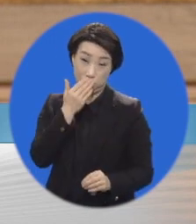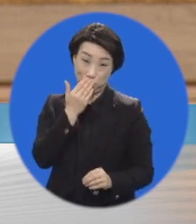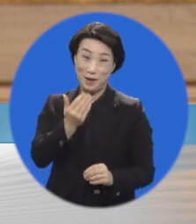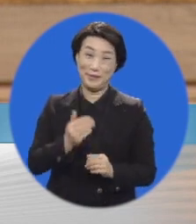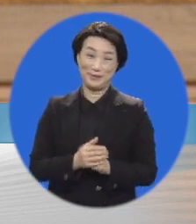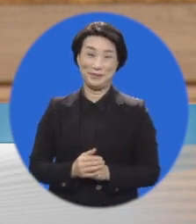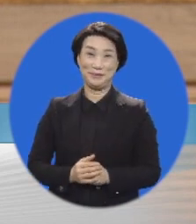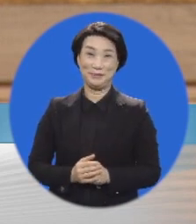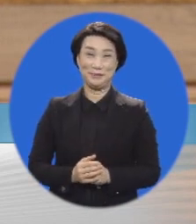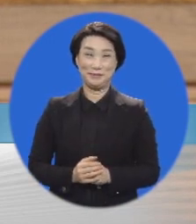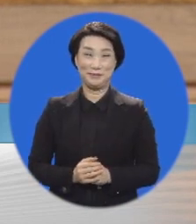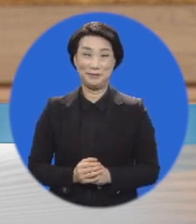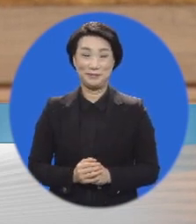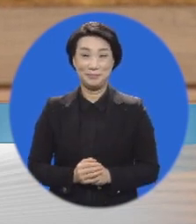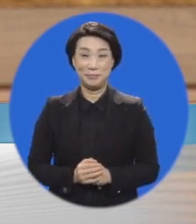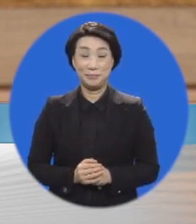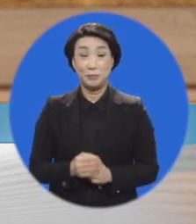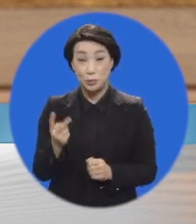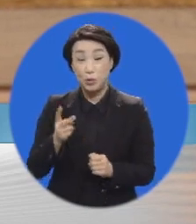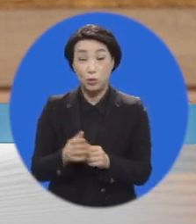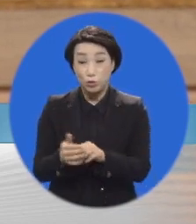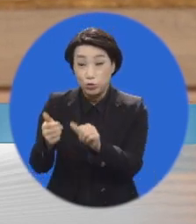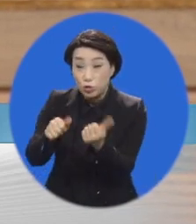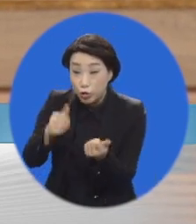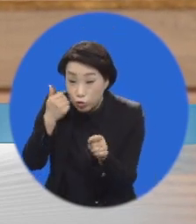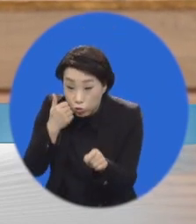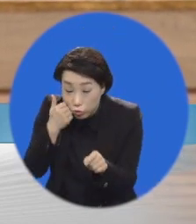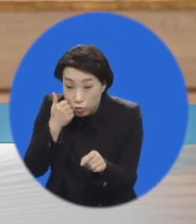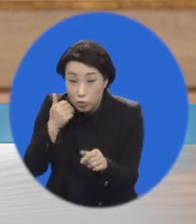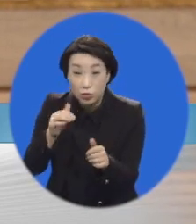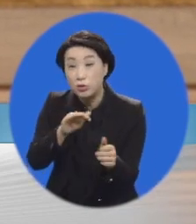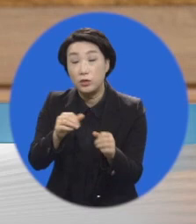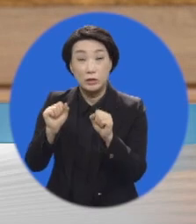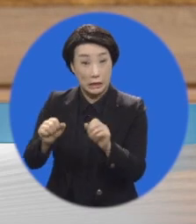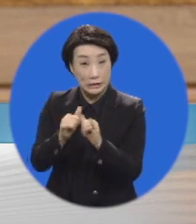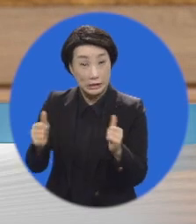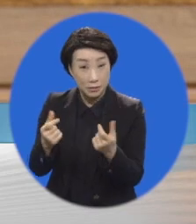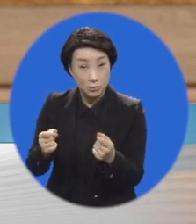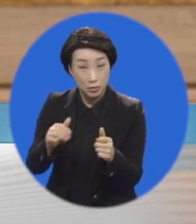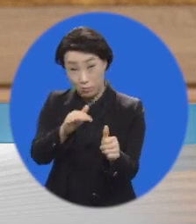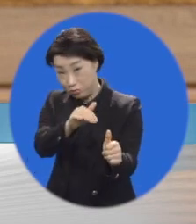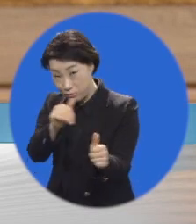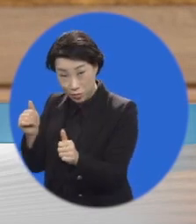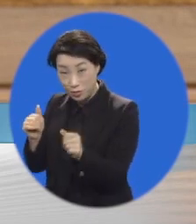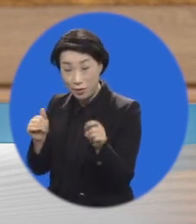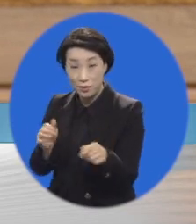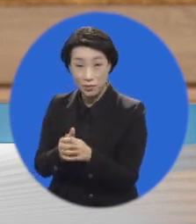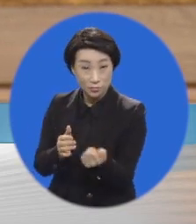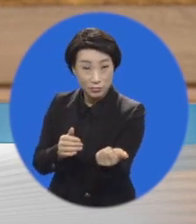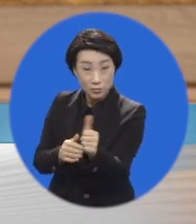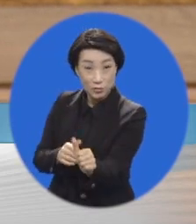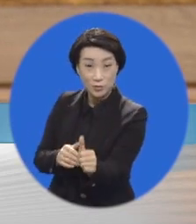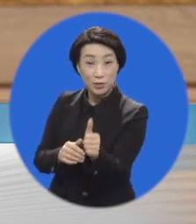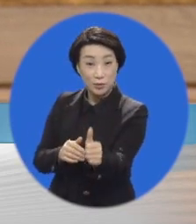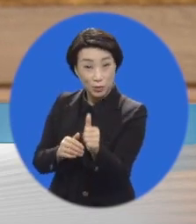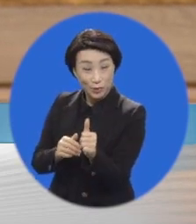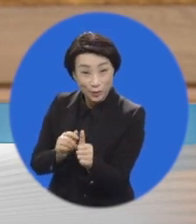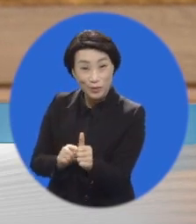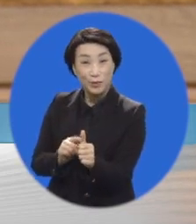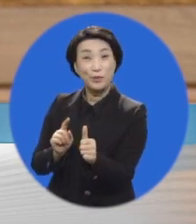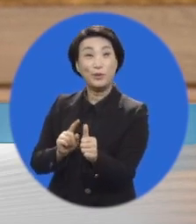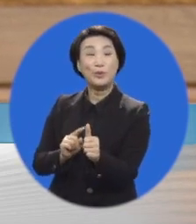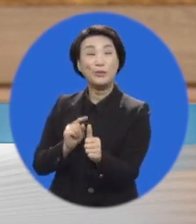하시고 또 죽은 자를 산자처럼 불러내서 언제